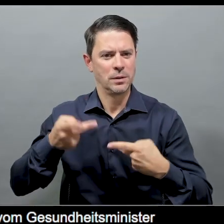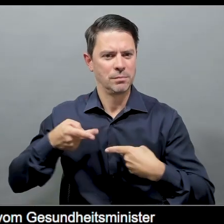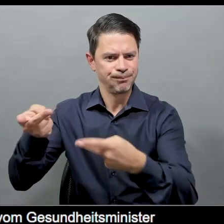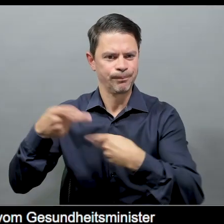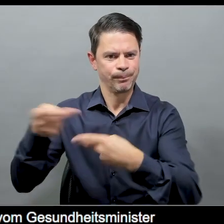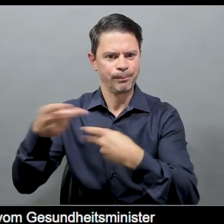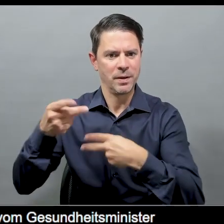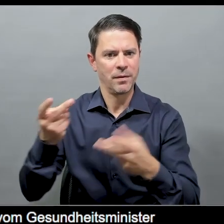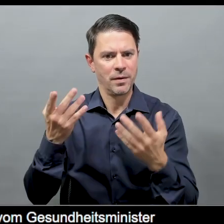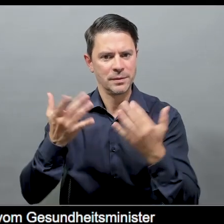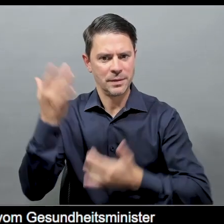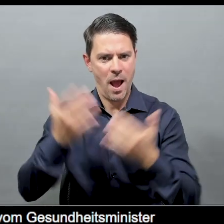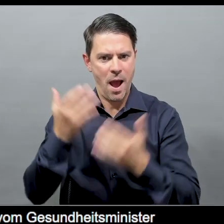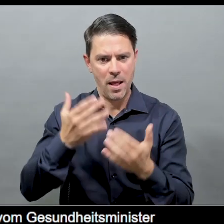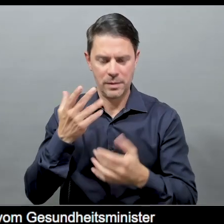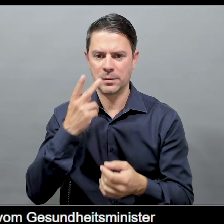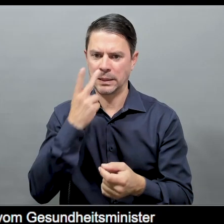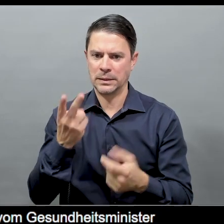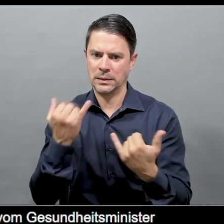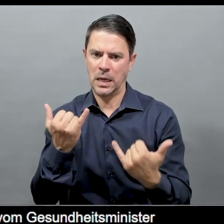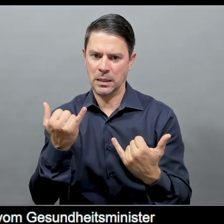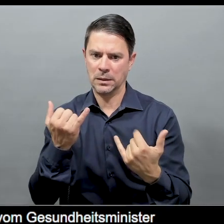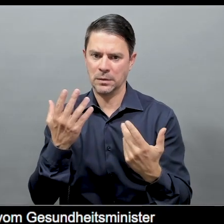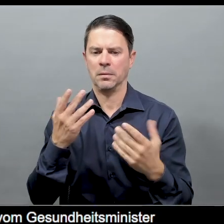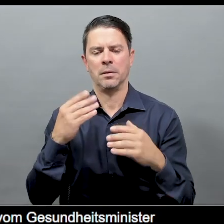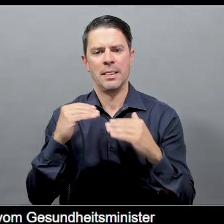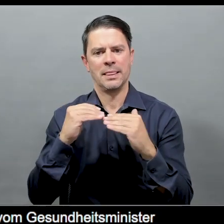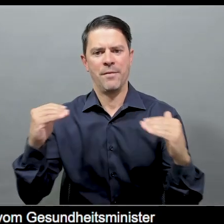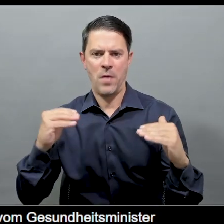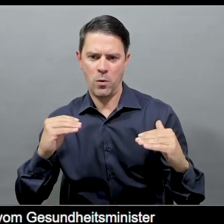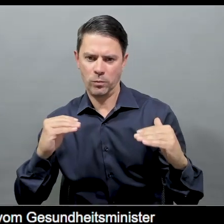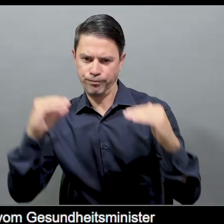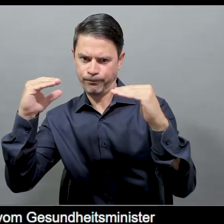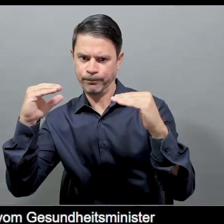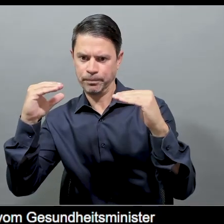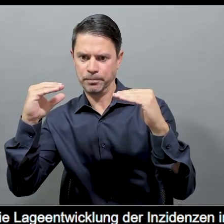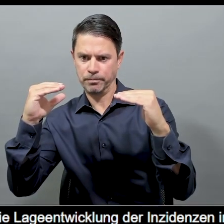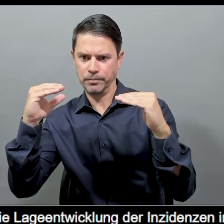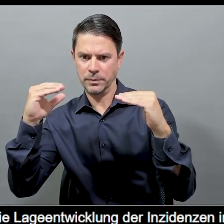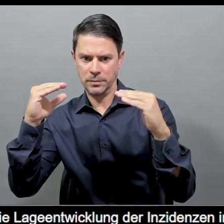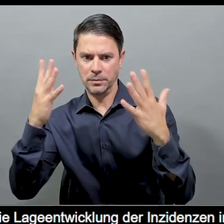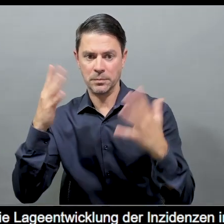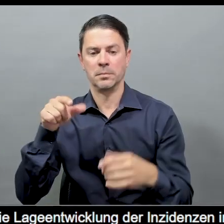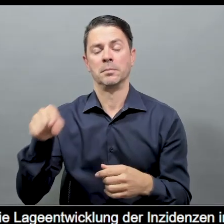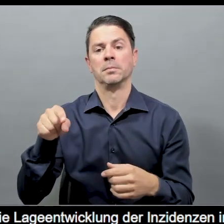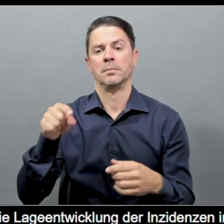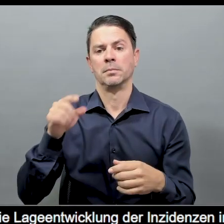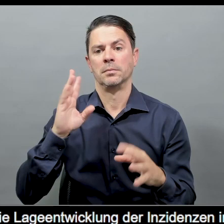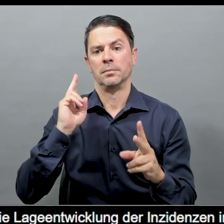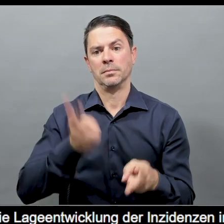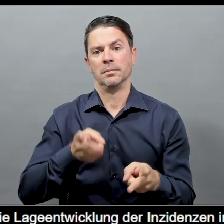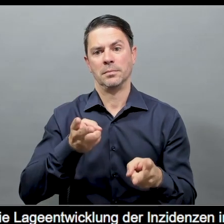also ist ein Anstieg. Auch die Inzidenz ist von 351,9 auf 427,5 gestiegen.